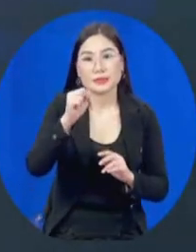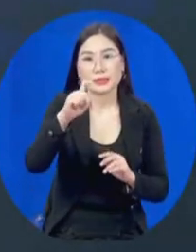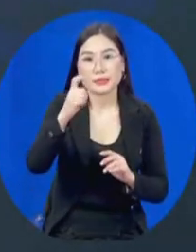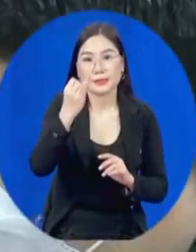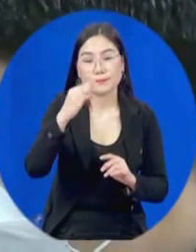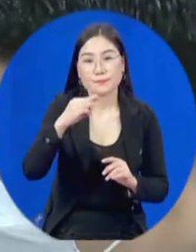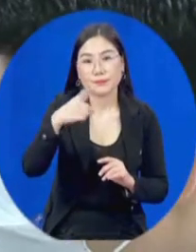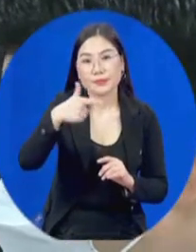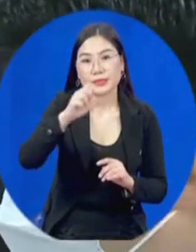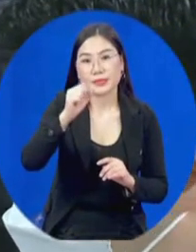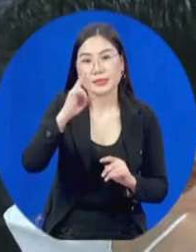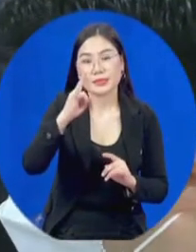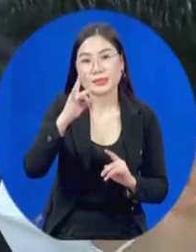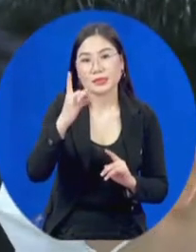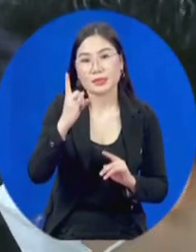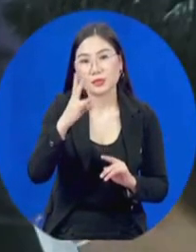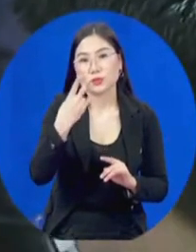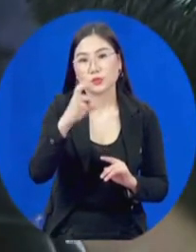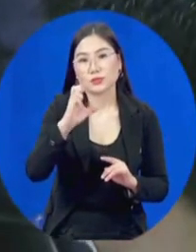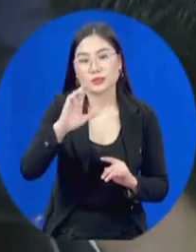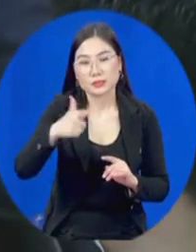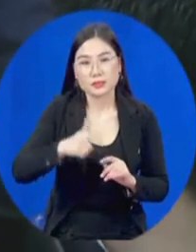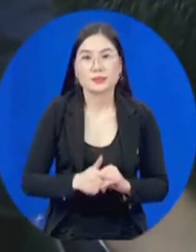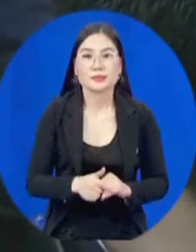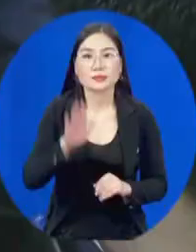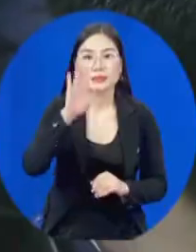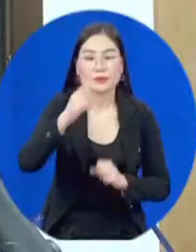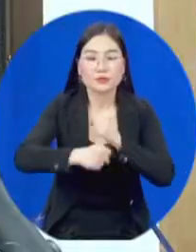За иргэнд 5 жилийн хугацаатаагаар тоон гарын үсэг болгоно.